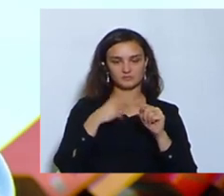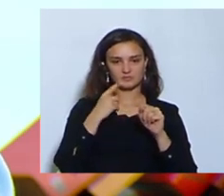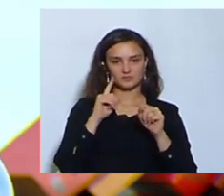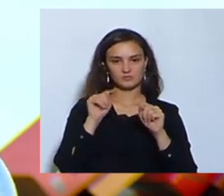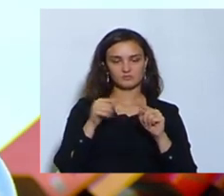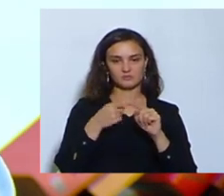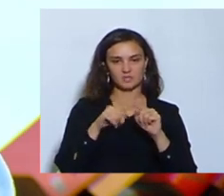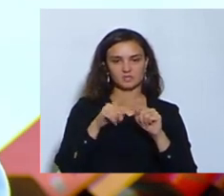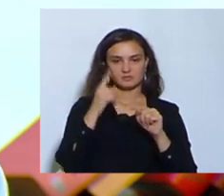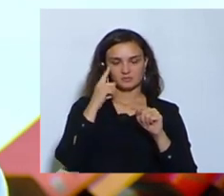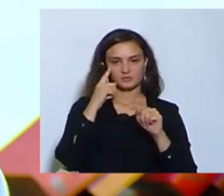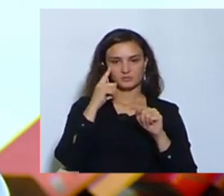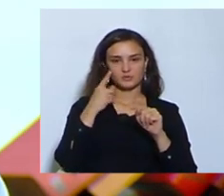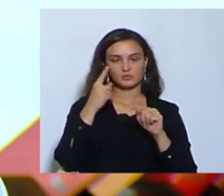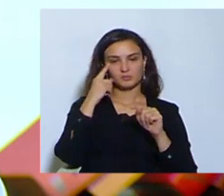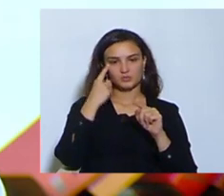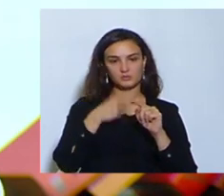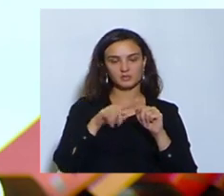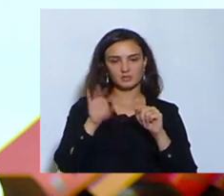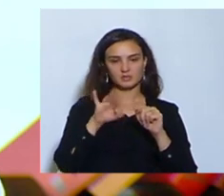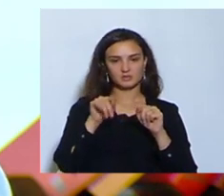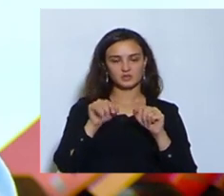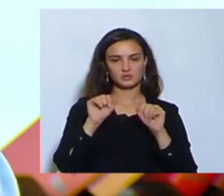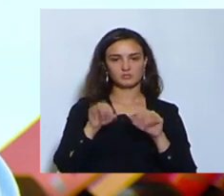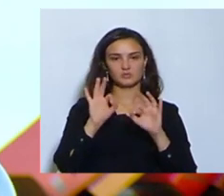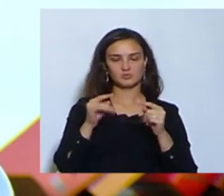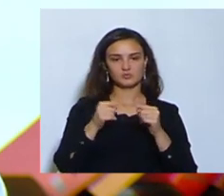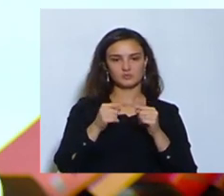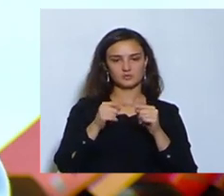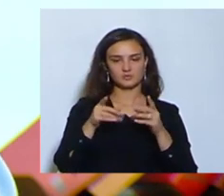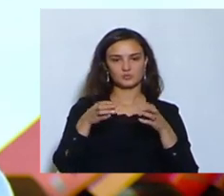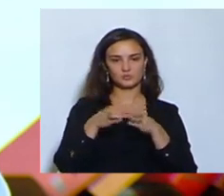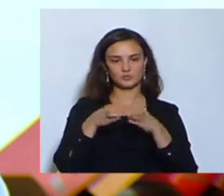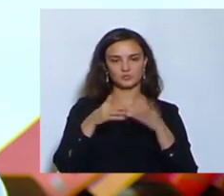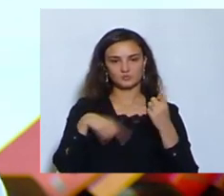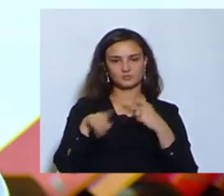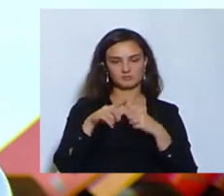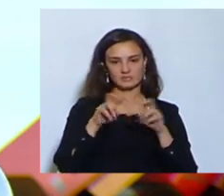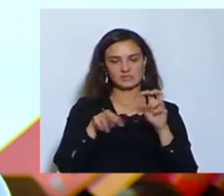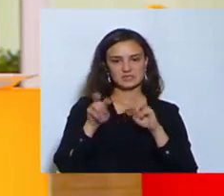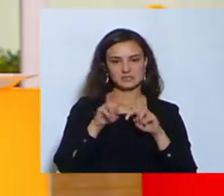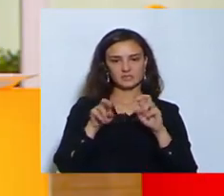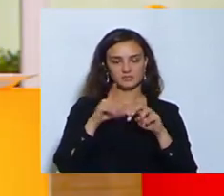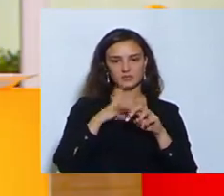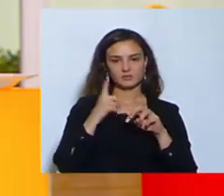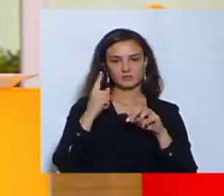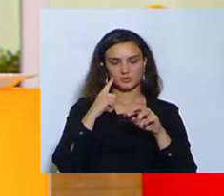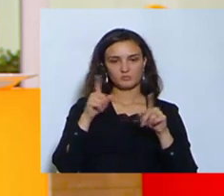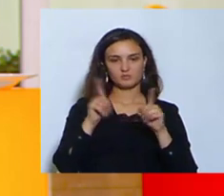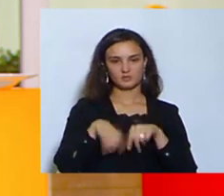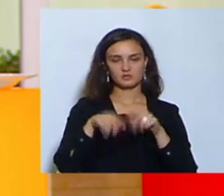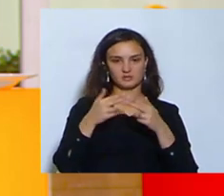არის, ასე ფიქრობენ. აი, რატო ფიქრობენ ასე? შეიძლება ზუსტად აი ეს გუნდური მუშაობა. ანუ ძიებისაგან იყოს, რატომ ფიქრობენ